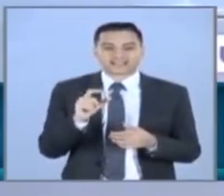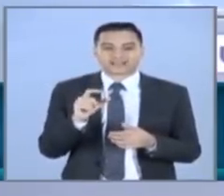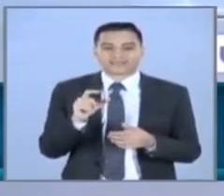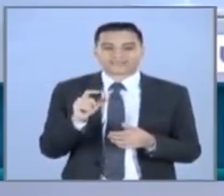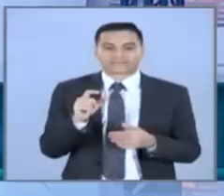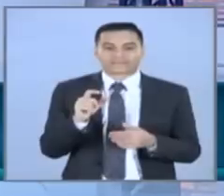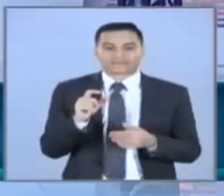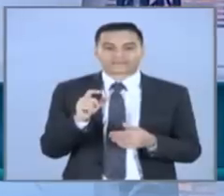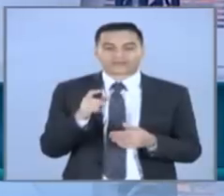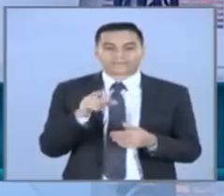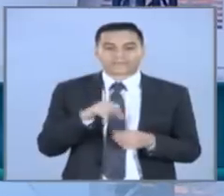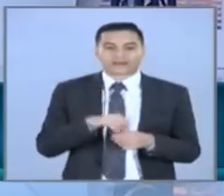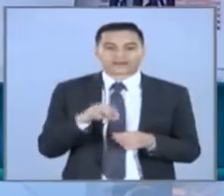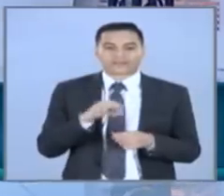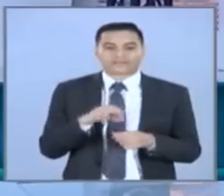Saints